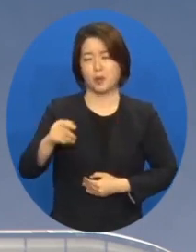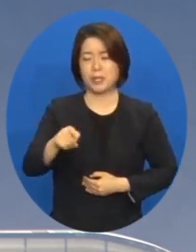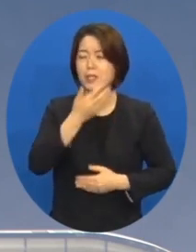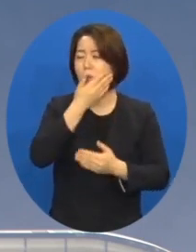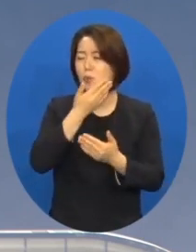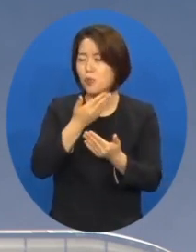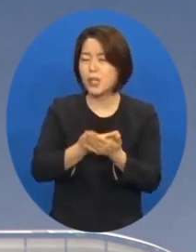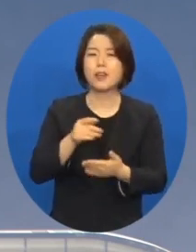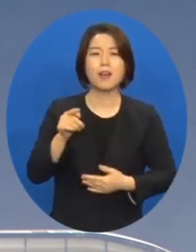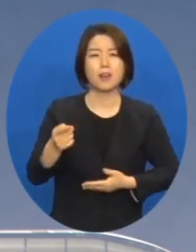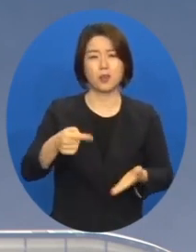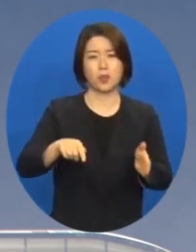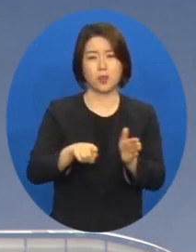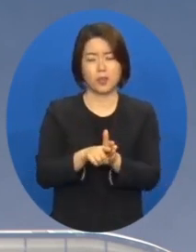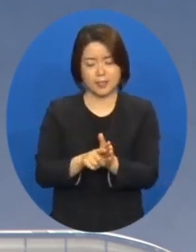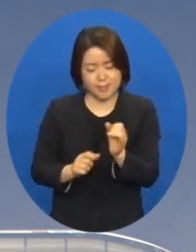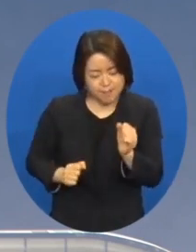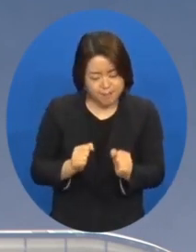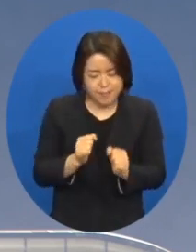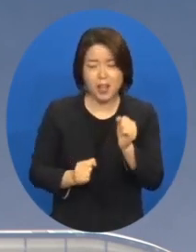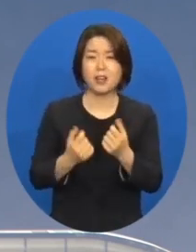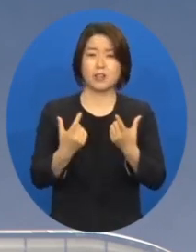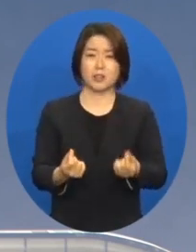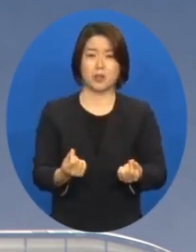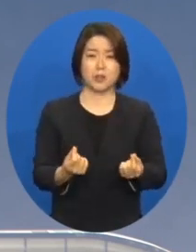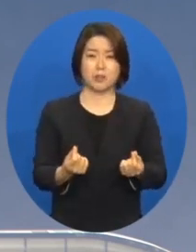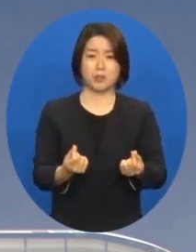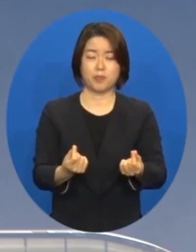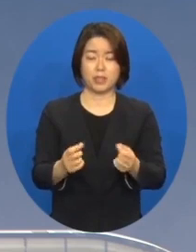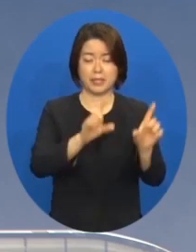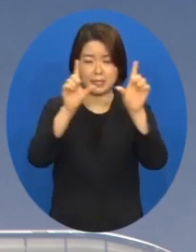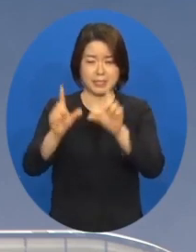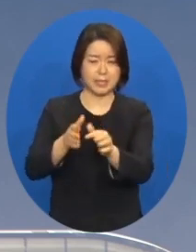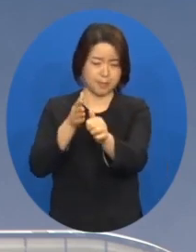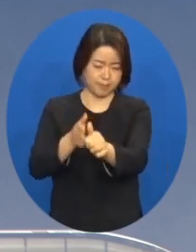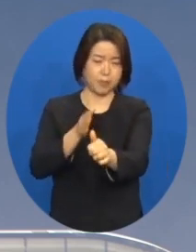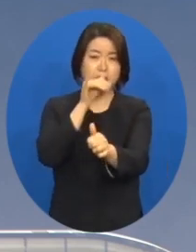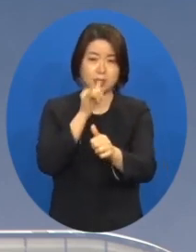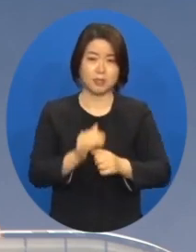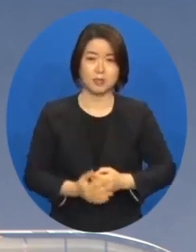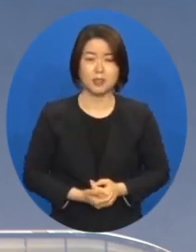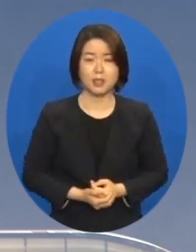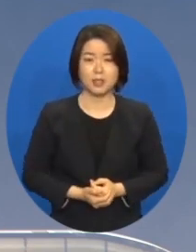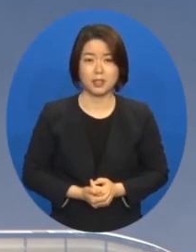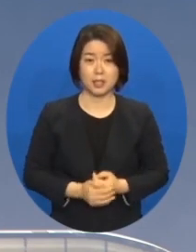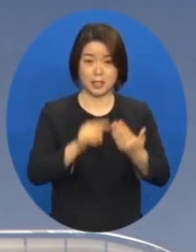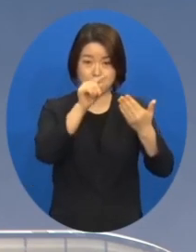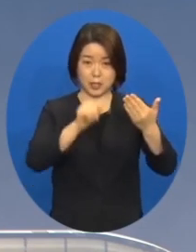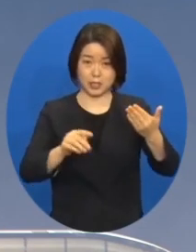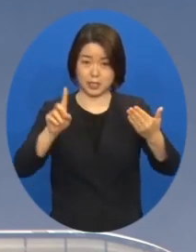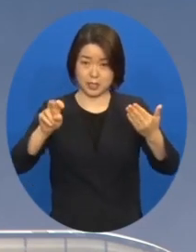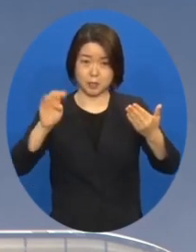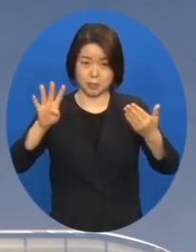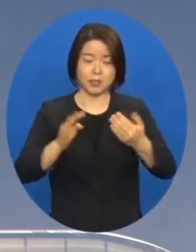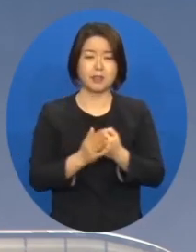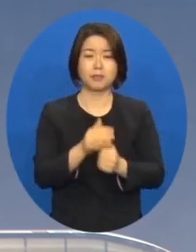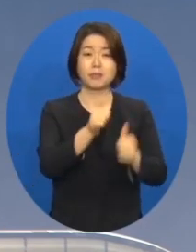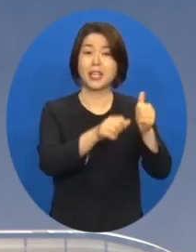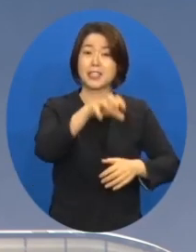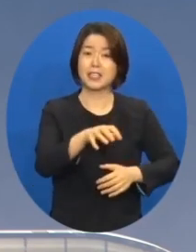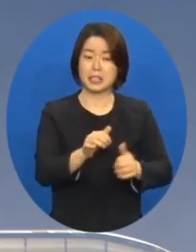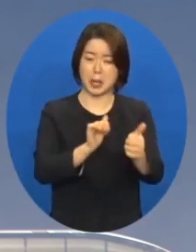귀중한 것을 위해서 달려가듯이 그렇게 살라고 권했습니다. 24절에 경기장에서 달리게